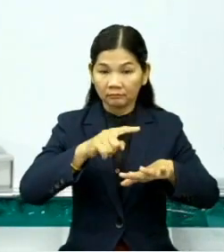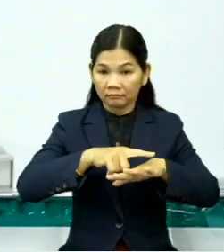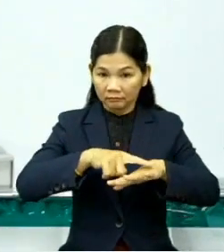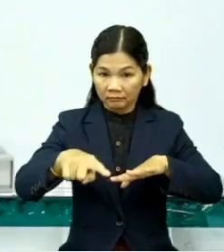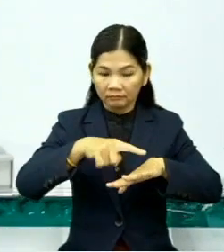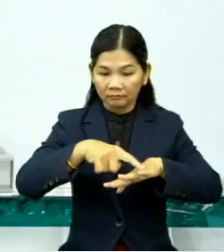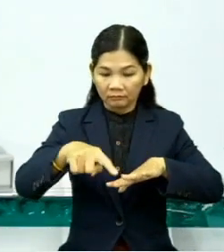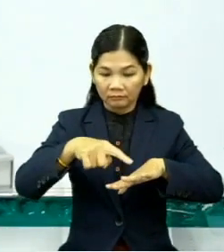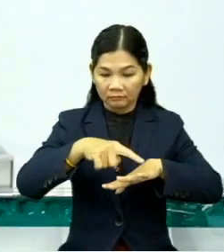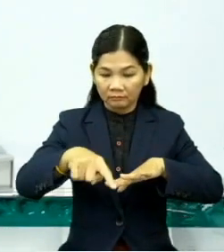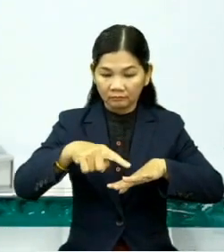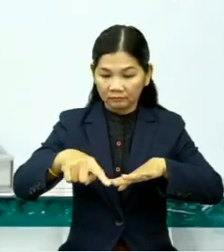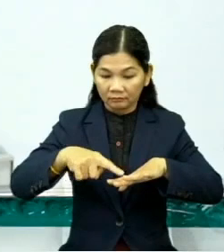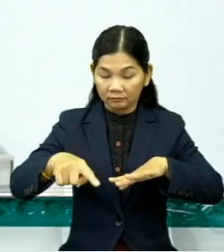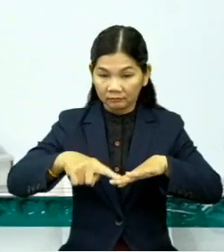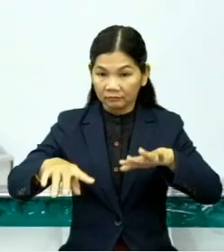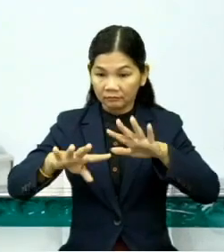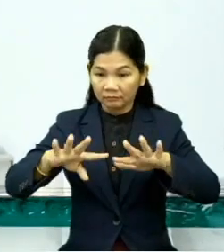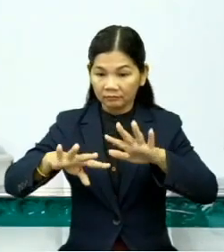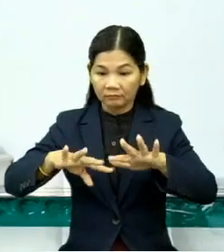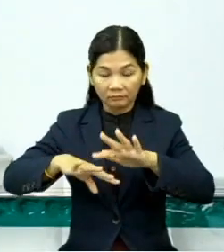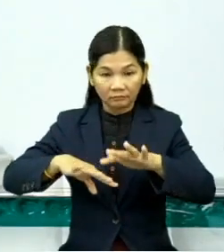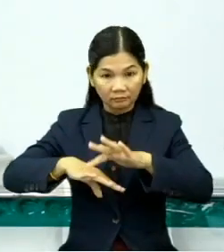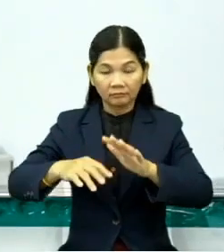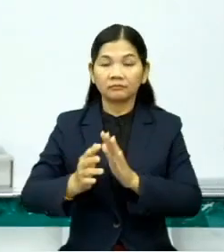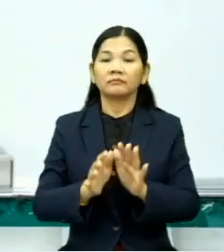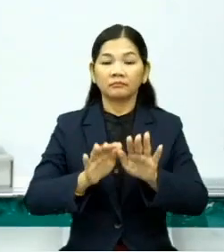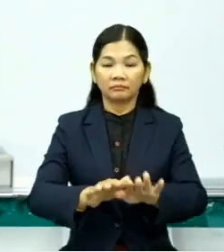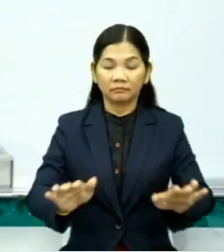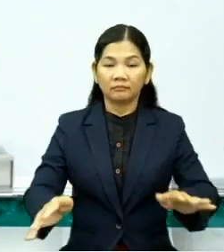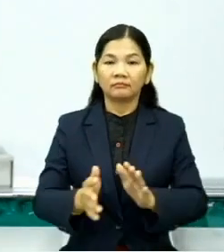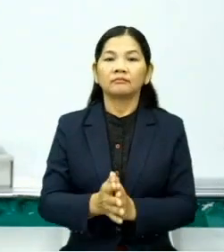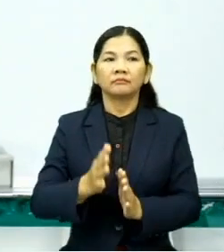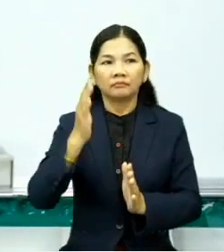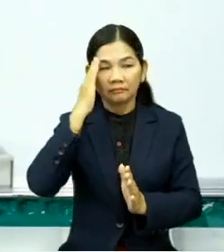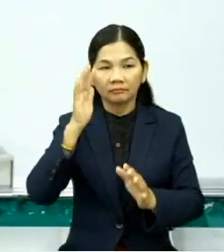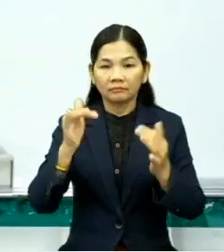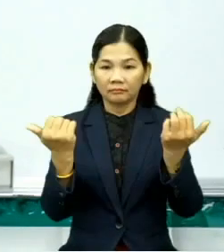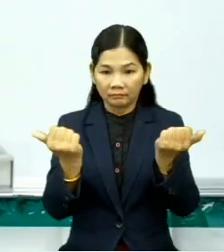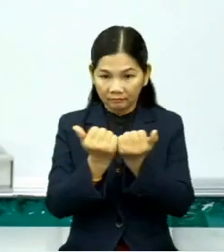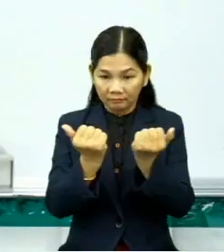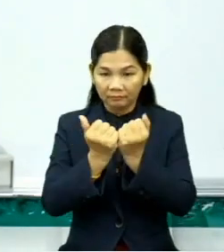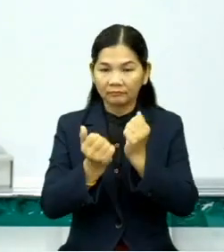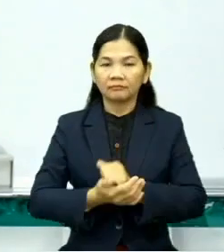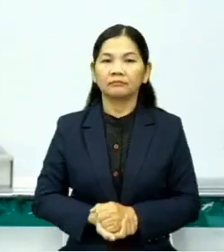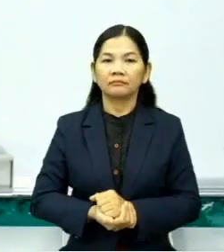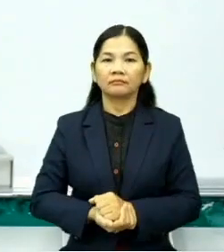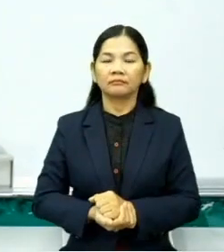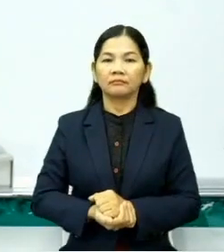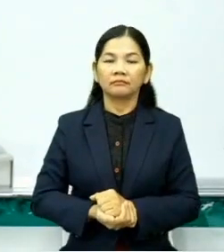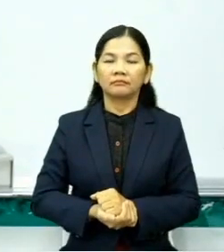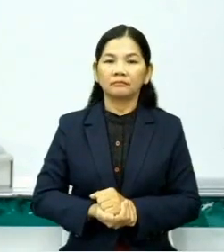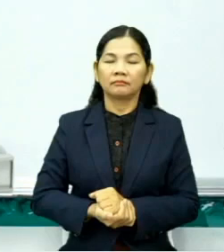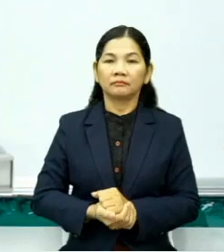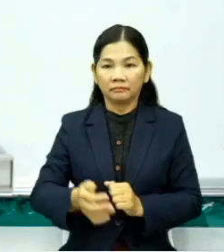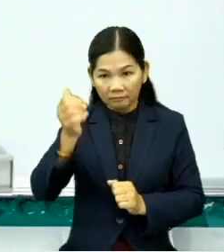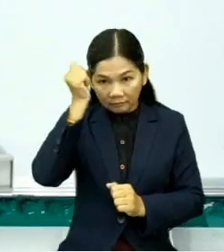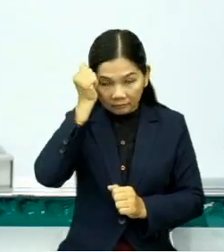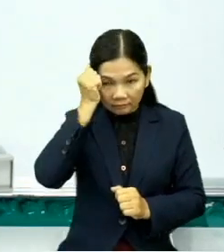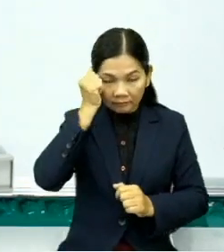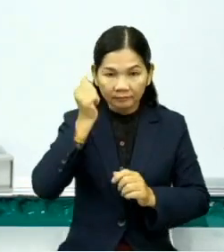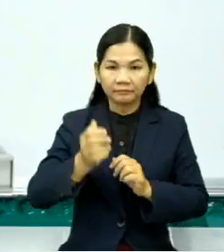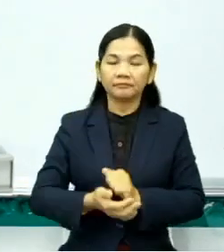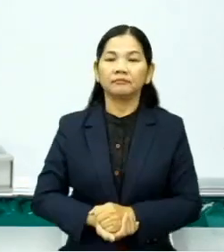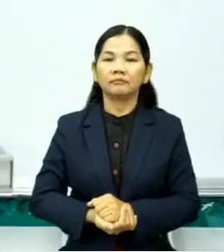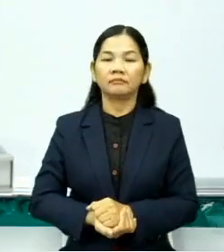អរគុណកូនទាំងអស់គ្នាតើឥឡូវចាំកូនទាំងអស់គ្នាកូនក៏ធ្លាប់បានលេងពីមុនមកហើយអញ្ចឹងកូនបានក៏ធ្លាប់បានចងចាំហើយណាកូន